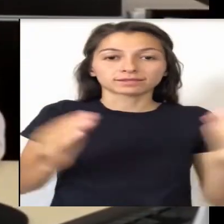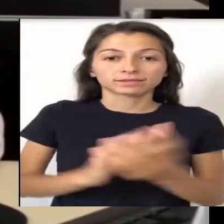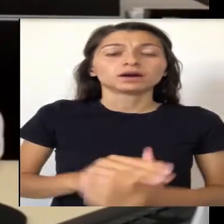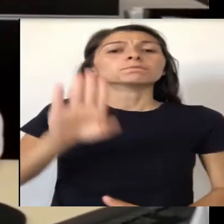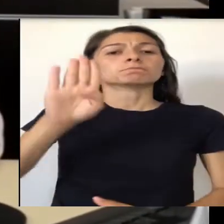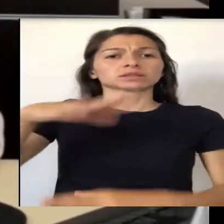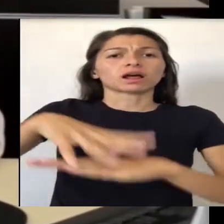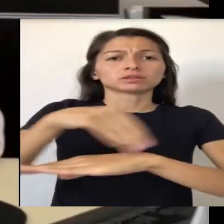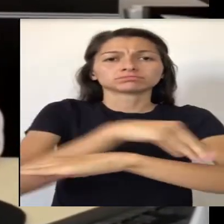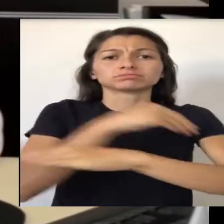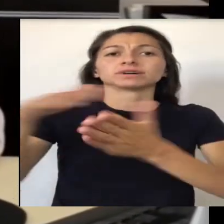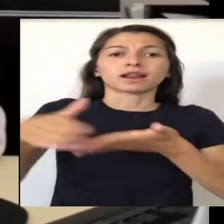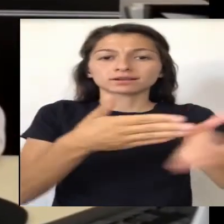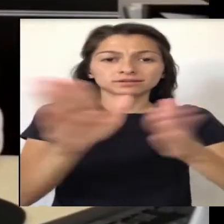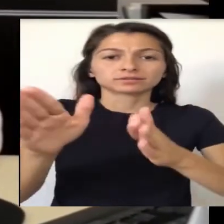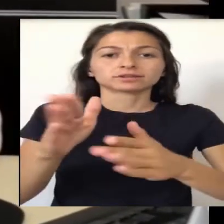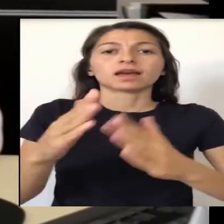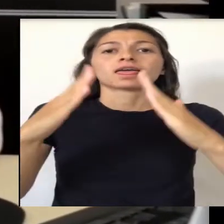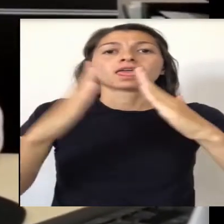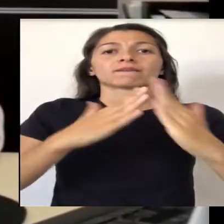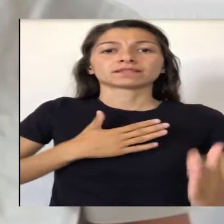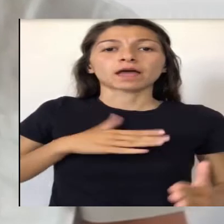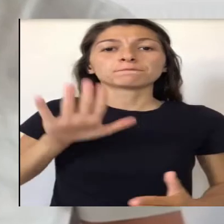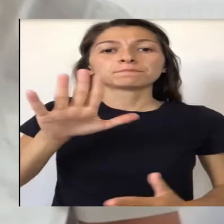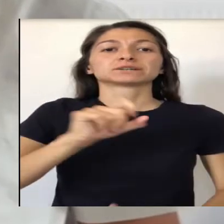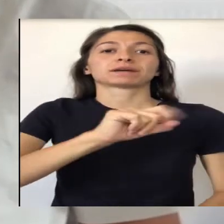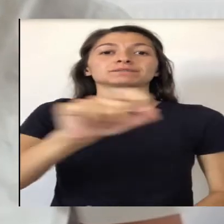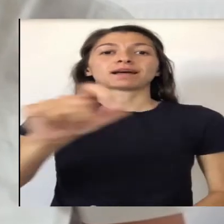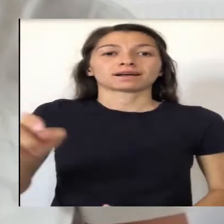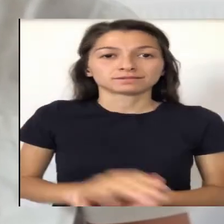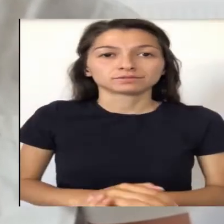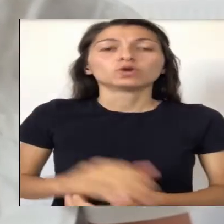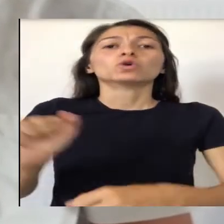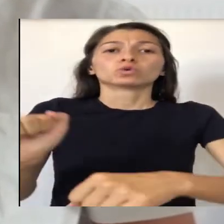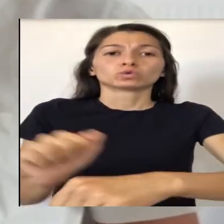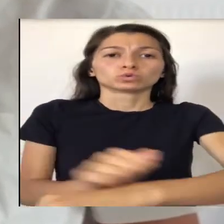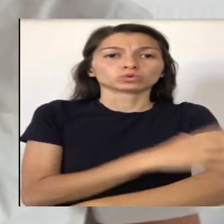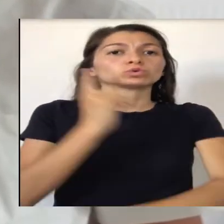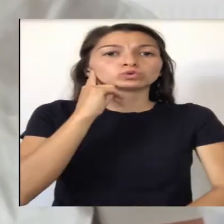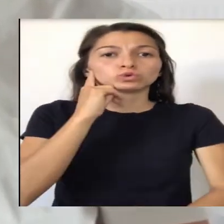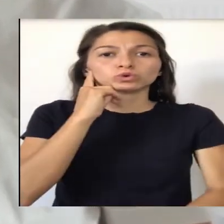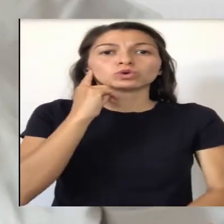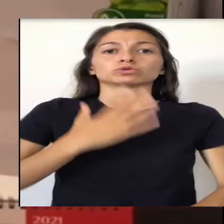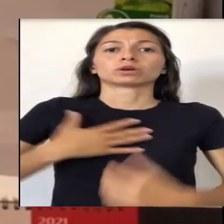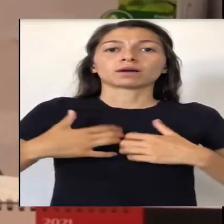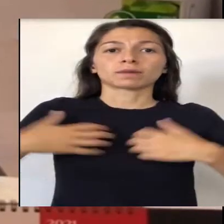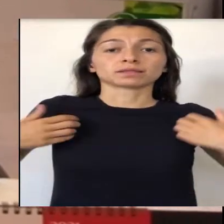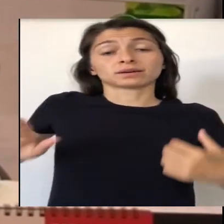Batı Torosların yaylalarını yurt edinen biz beşkazanların, gurur duyduğu, göğsünü kabarttığı